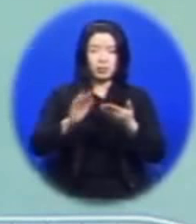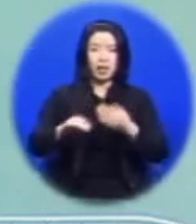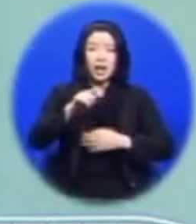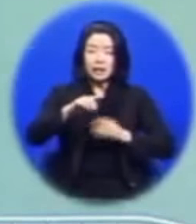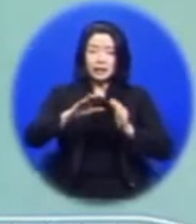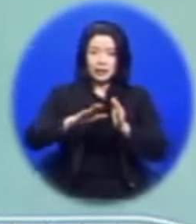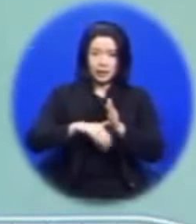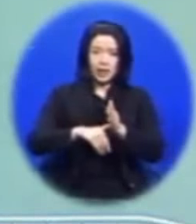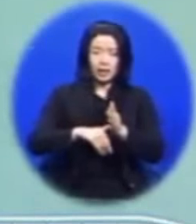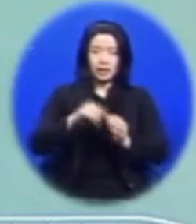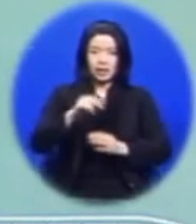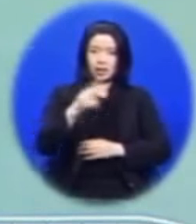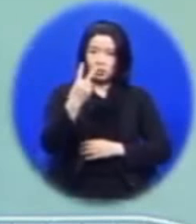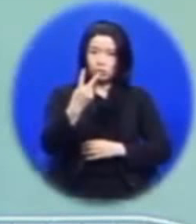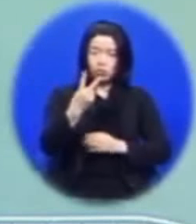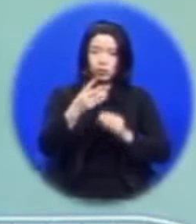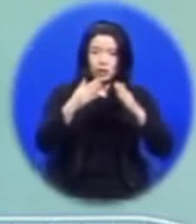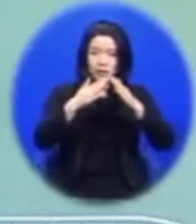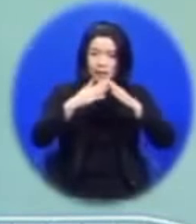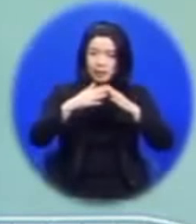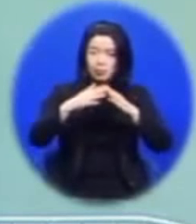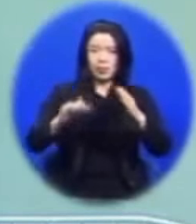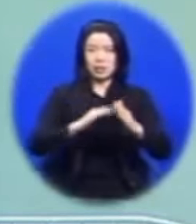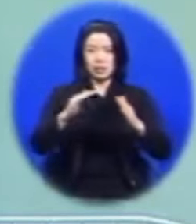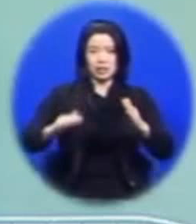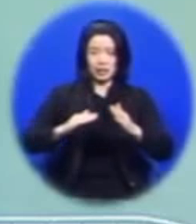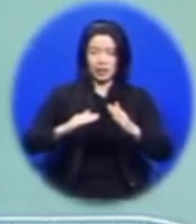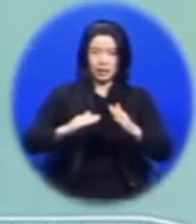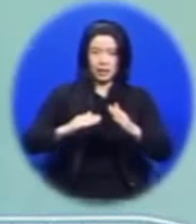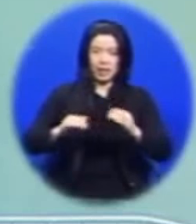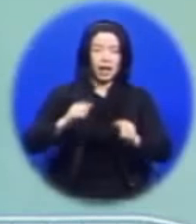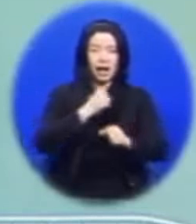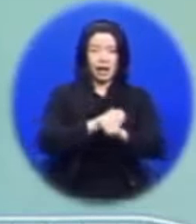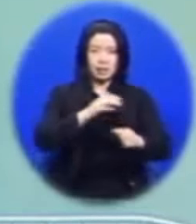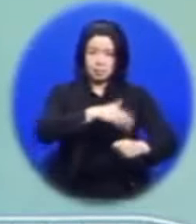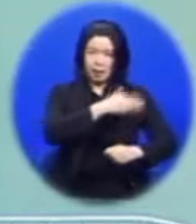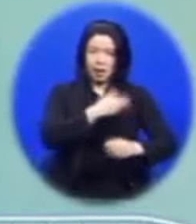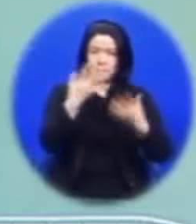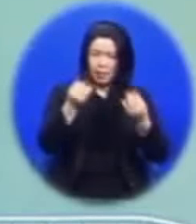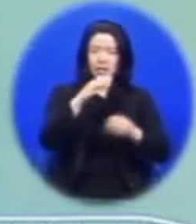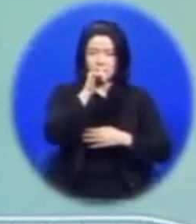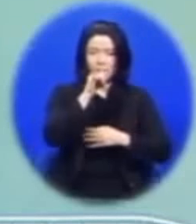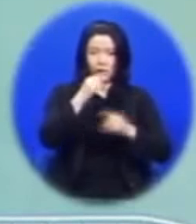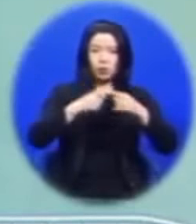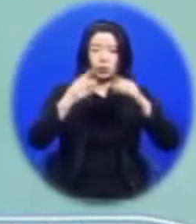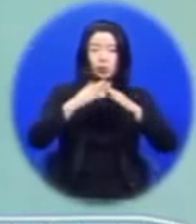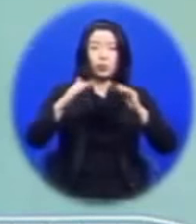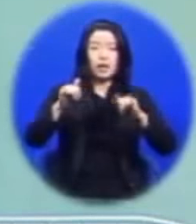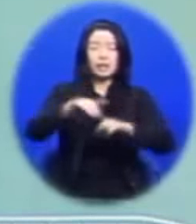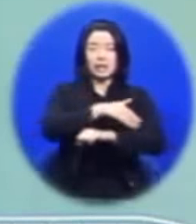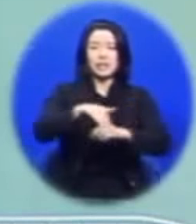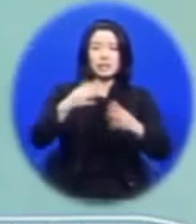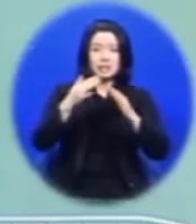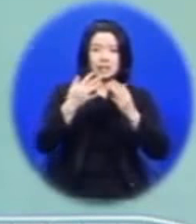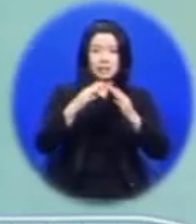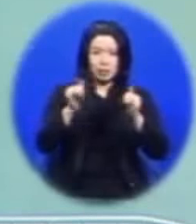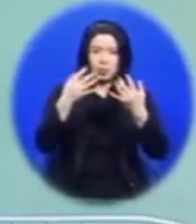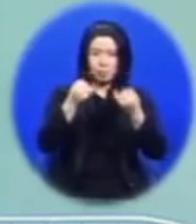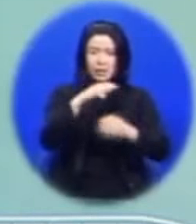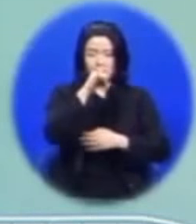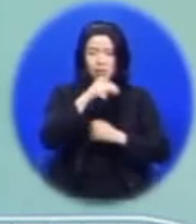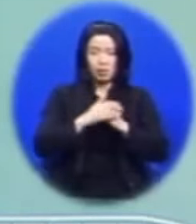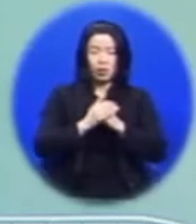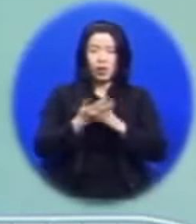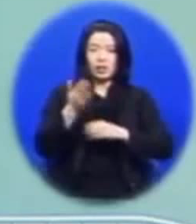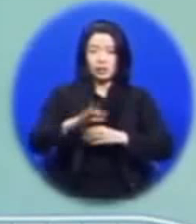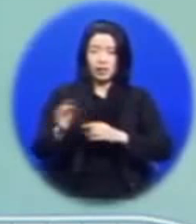당시에이 집하 남자 많았어요 교인들 중에도 그랬습니다 그런데 대부흥이